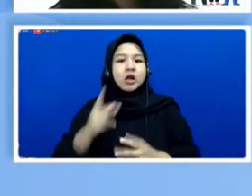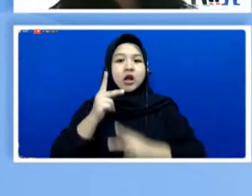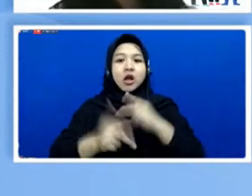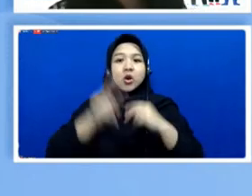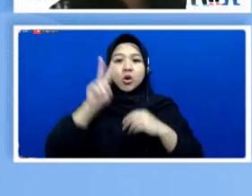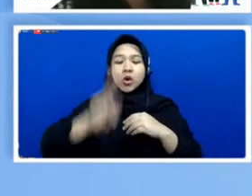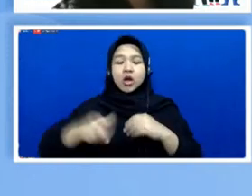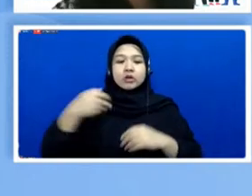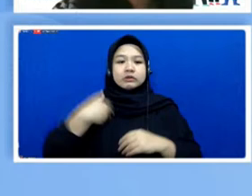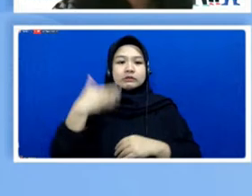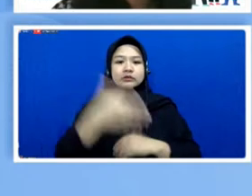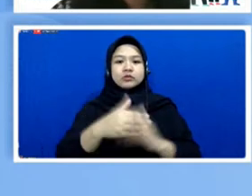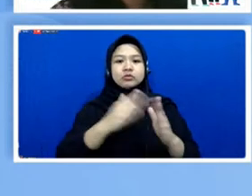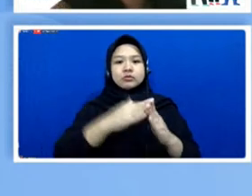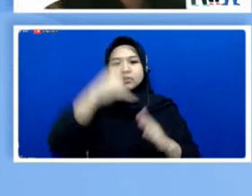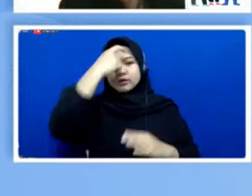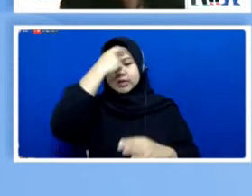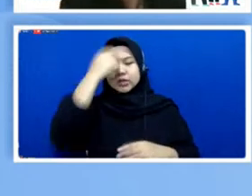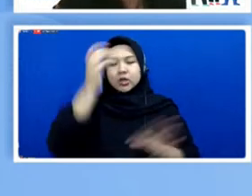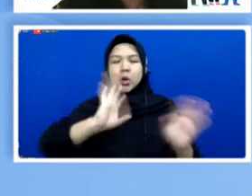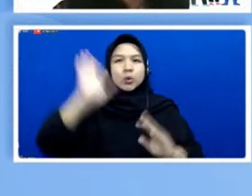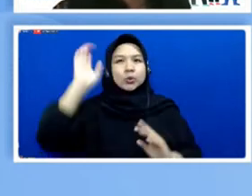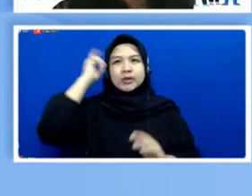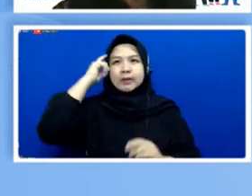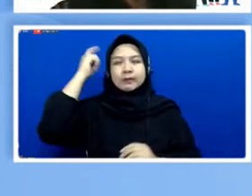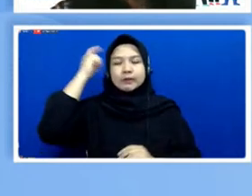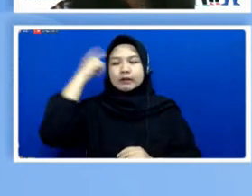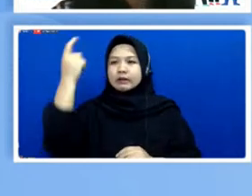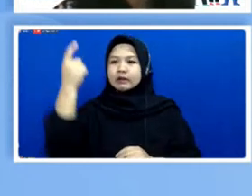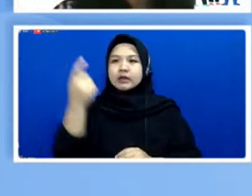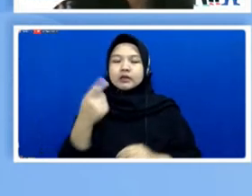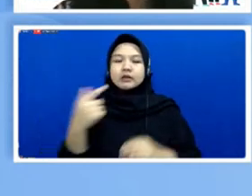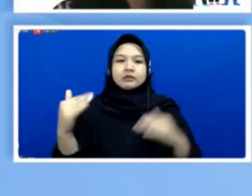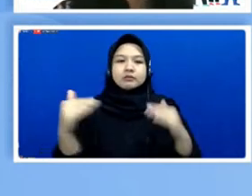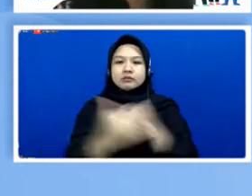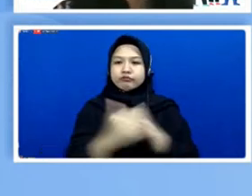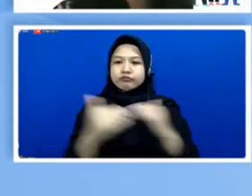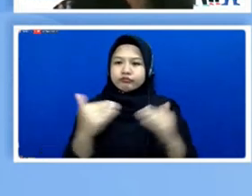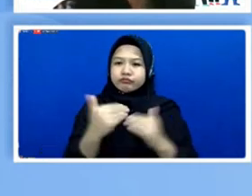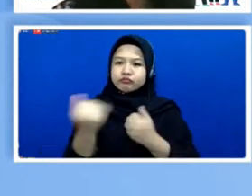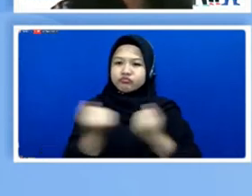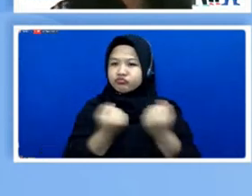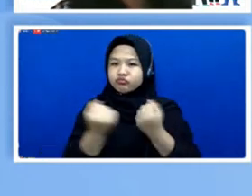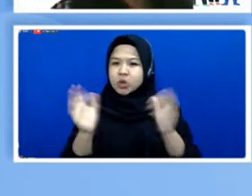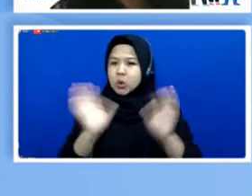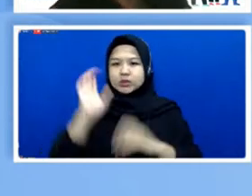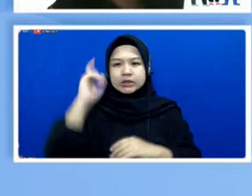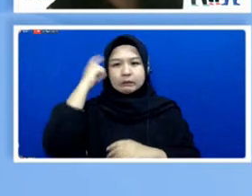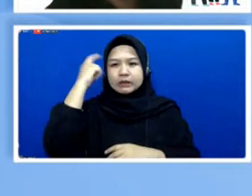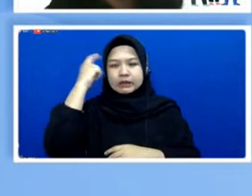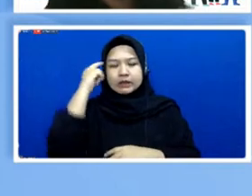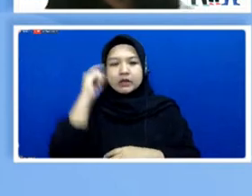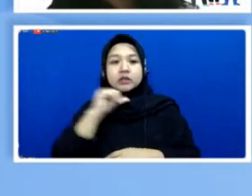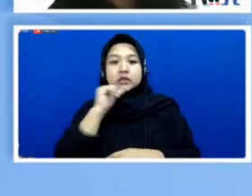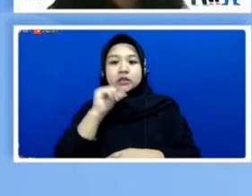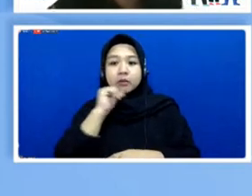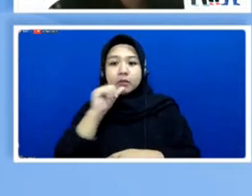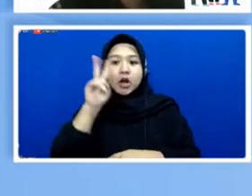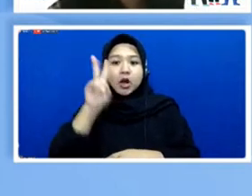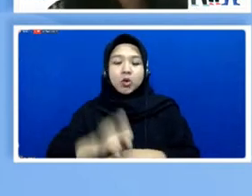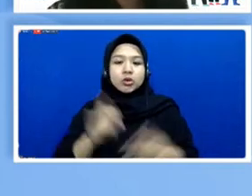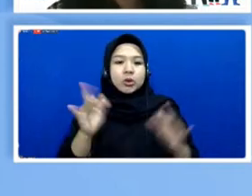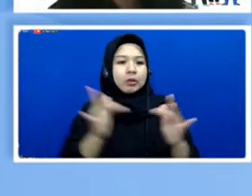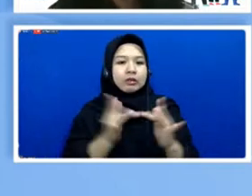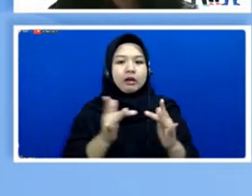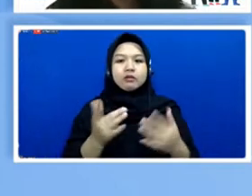dirujuk ke RS, mereka tidak usah memikirkan lagi mengenai kendaraan, mengenai bagaimana, siapa yang harus mereka hubungi, gitu.